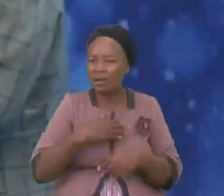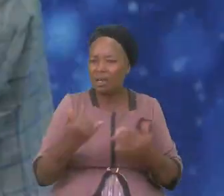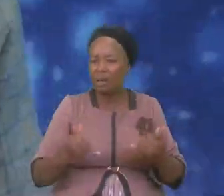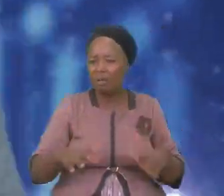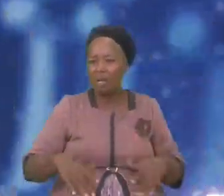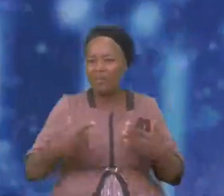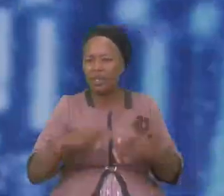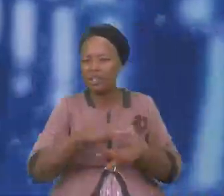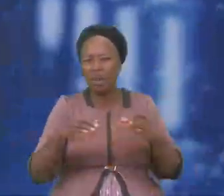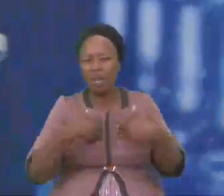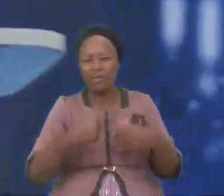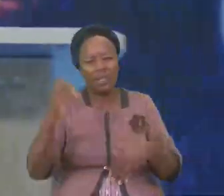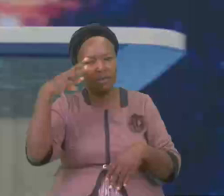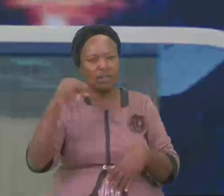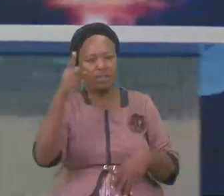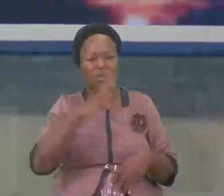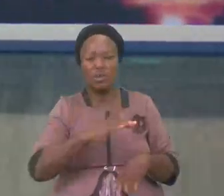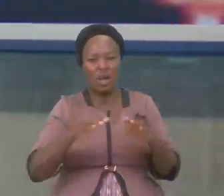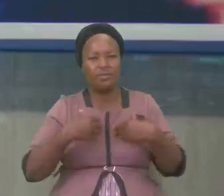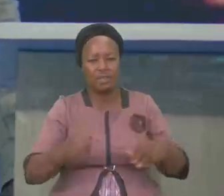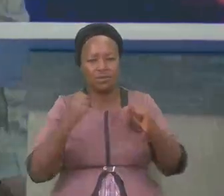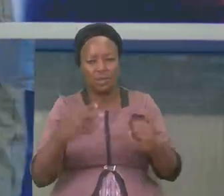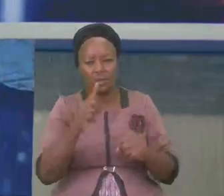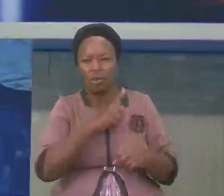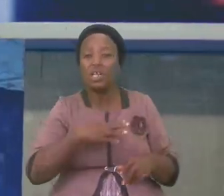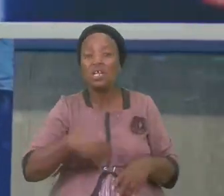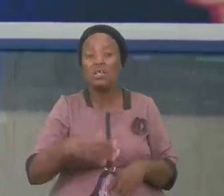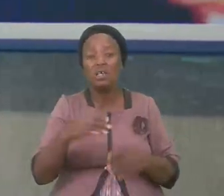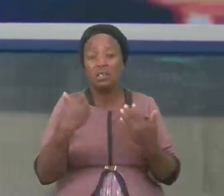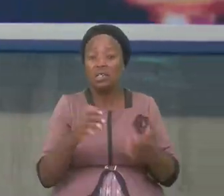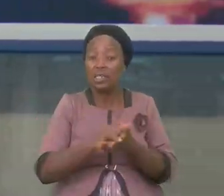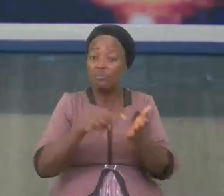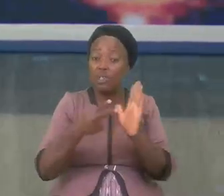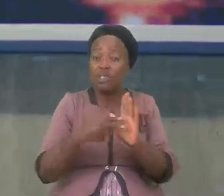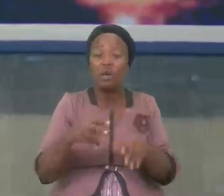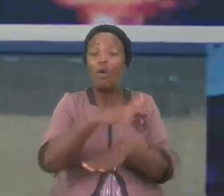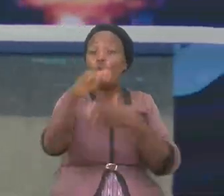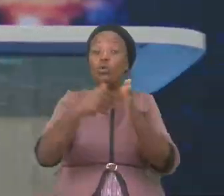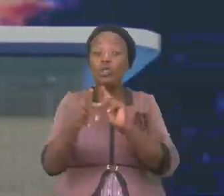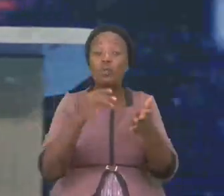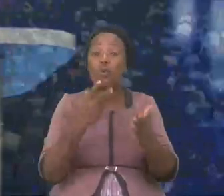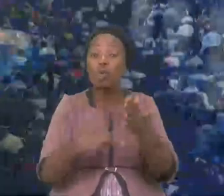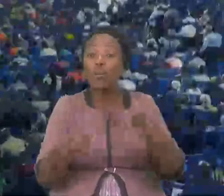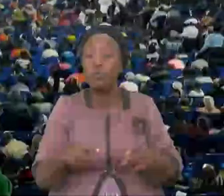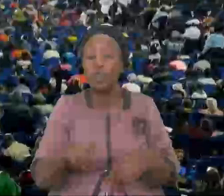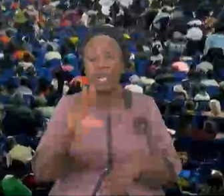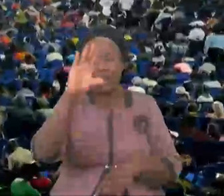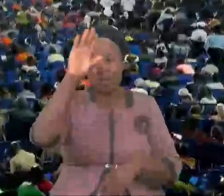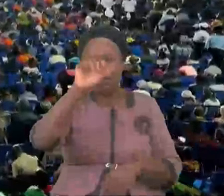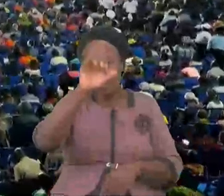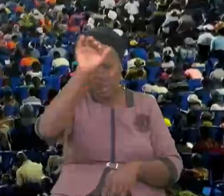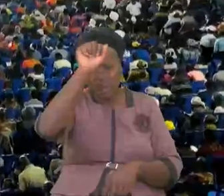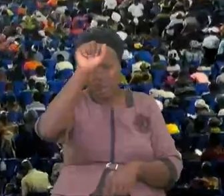comme s'il n'y avait pas la grâce de Dieu, comme il n'y avait pas la concentration sur Dieu. Il n'était pas obéissant